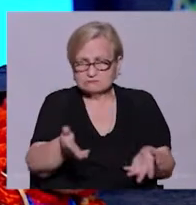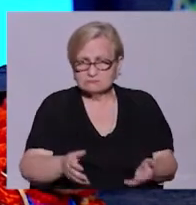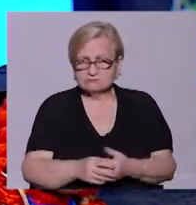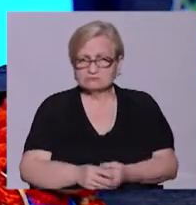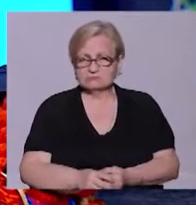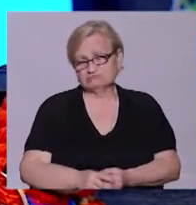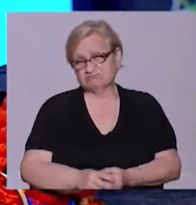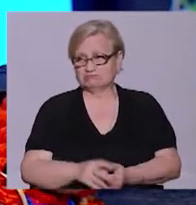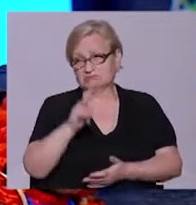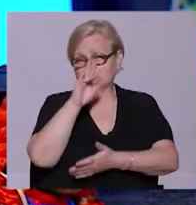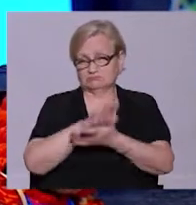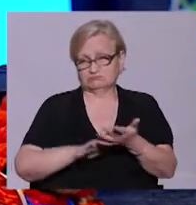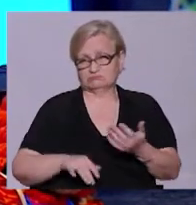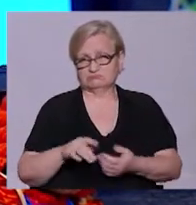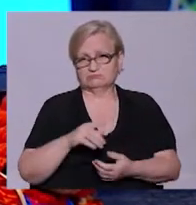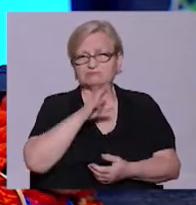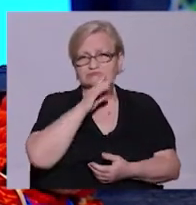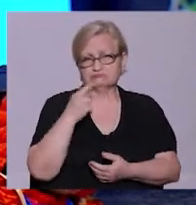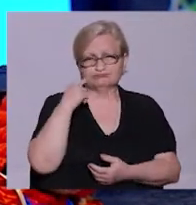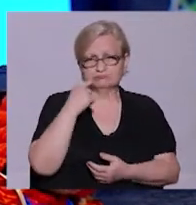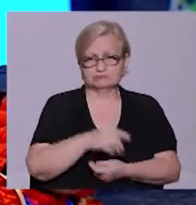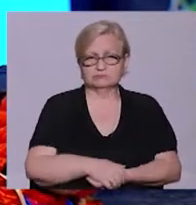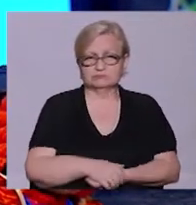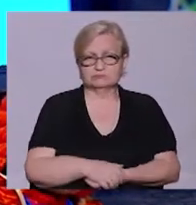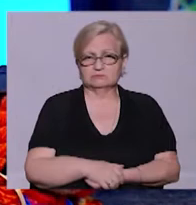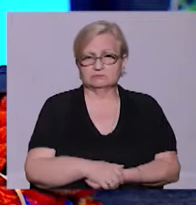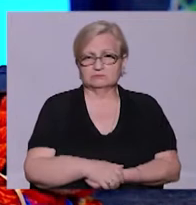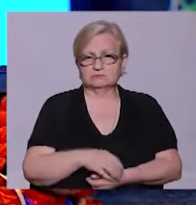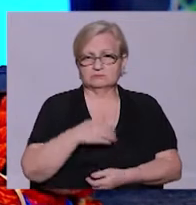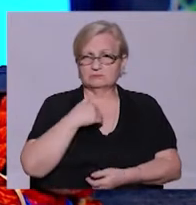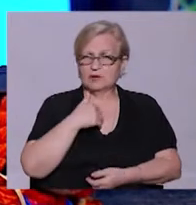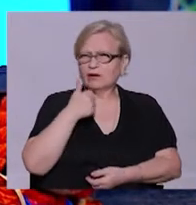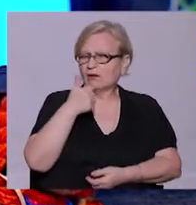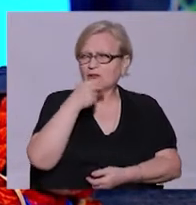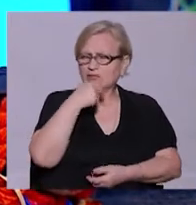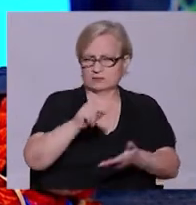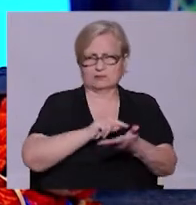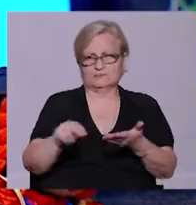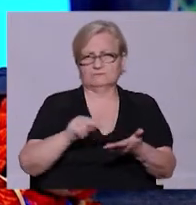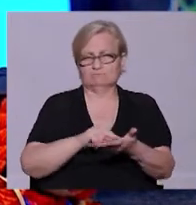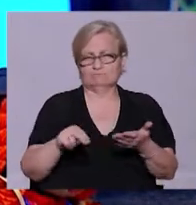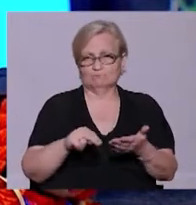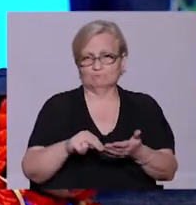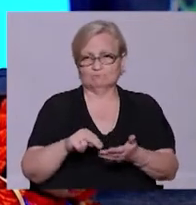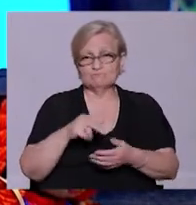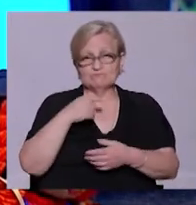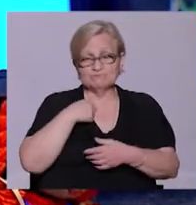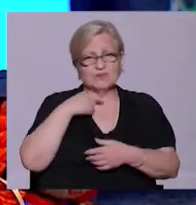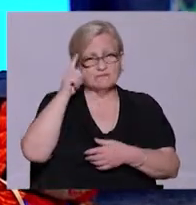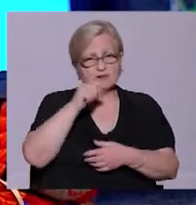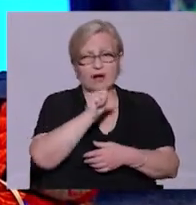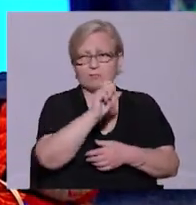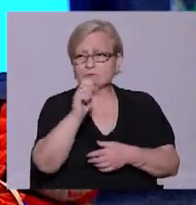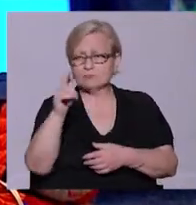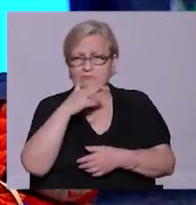ნუ რას უკაცრავად, ეწყინა პეპის. ძალიანაც კარგად წერ. იმდენი ასო ვიცი,